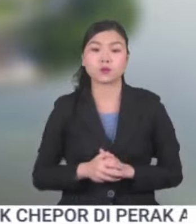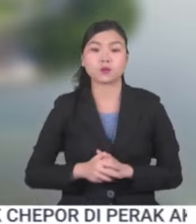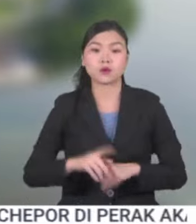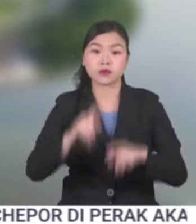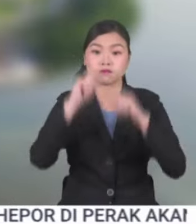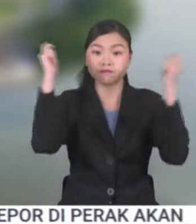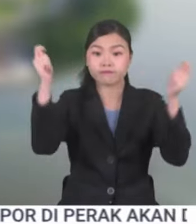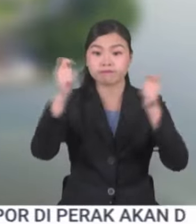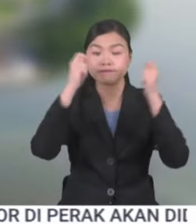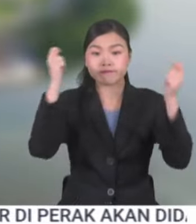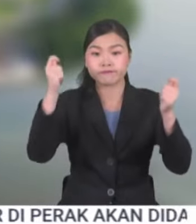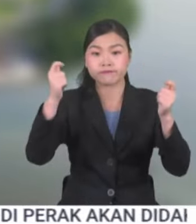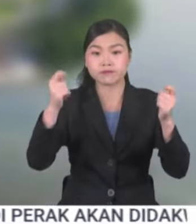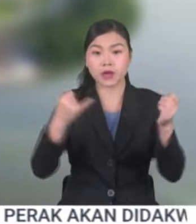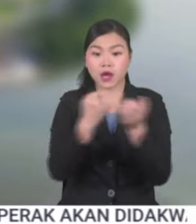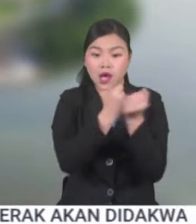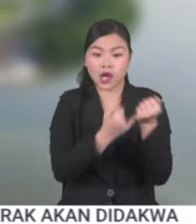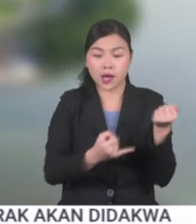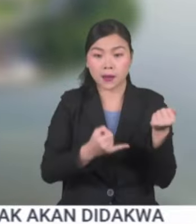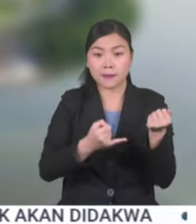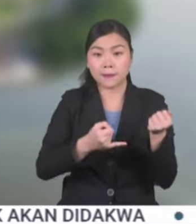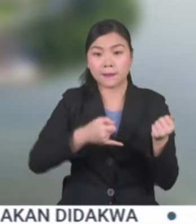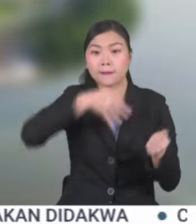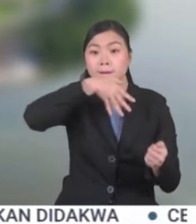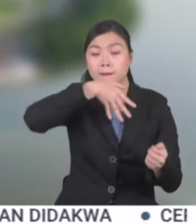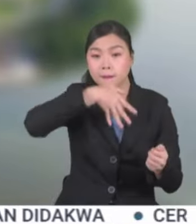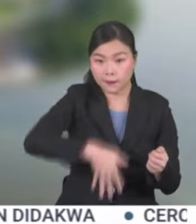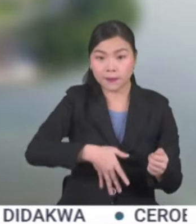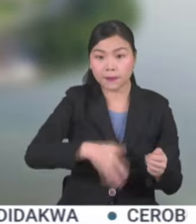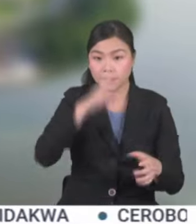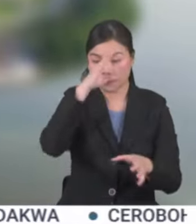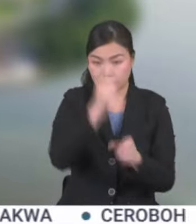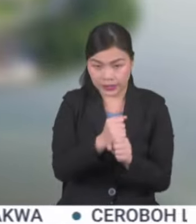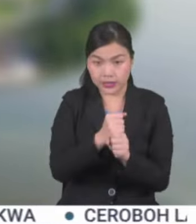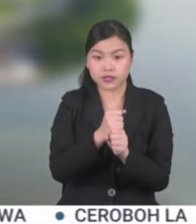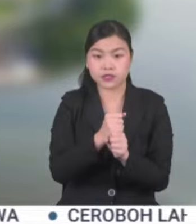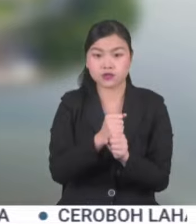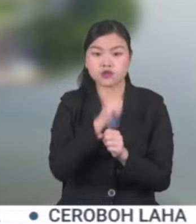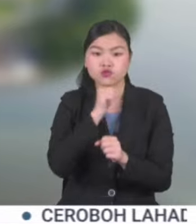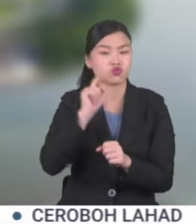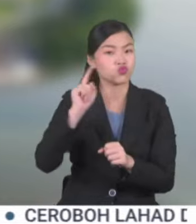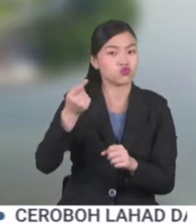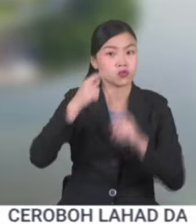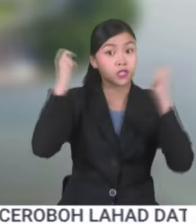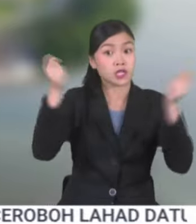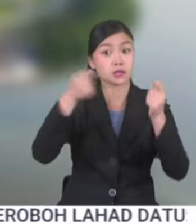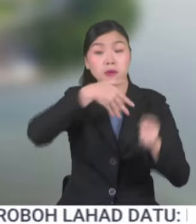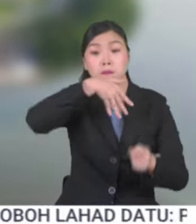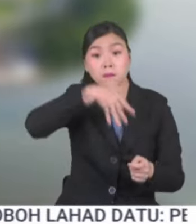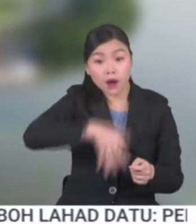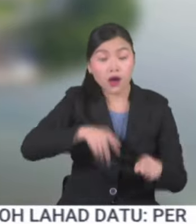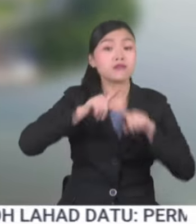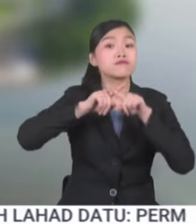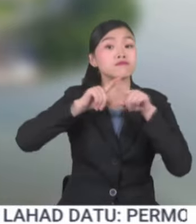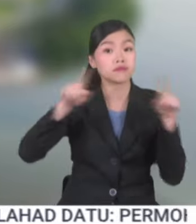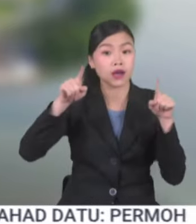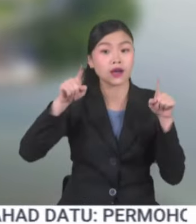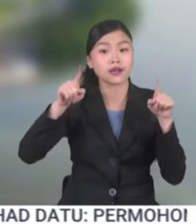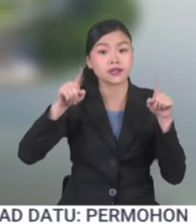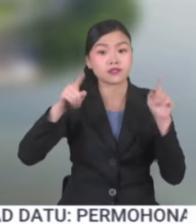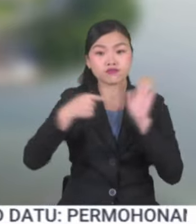sambutan maulidur Rasul bukan hanya meraikan hari kebesaran Nabi Muhammad Sallallahu Alaihi Wasallam malah